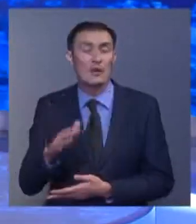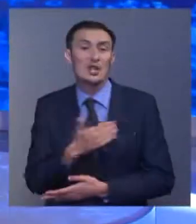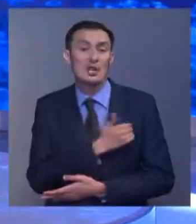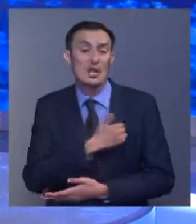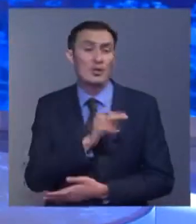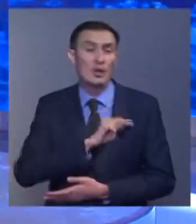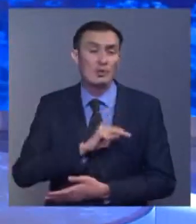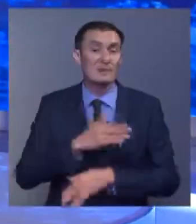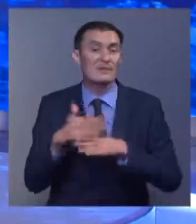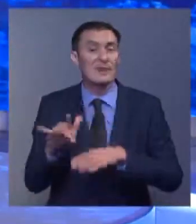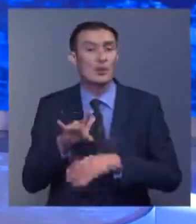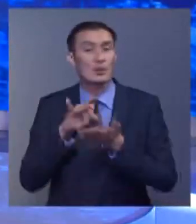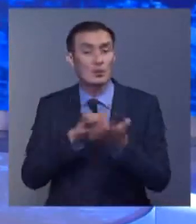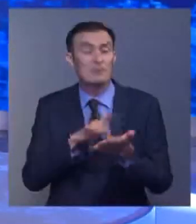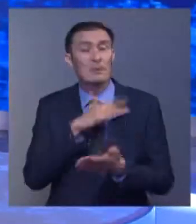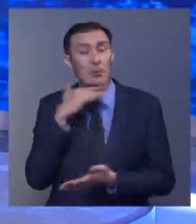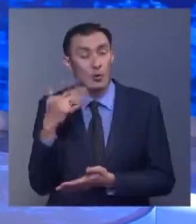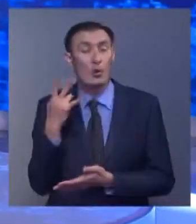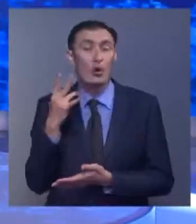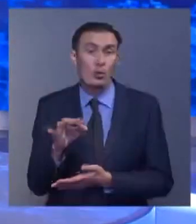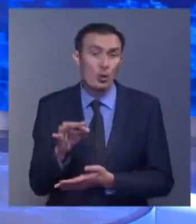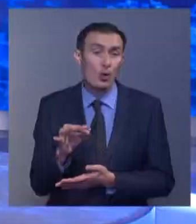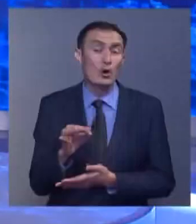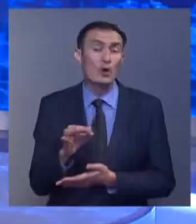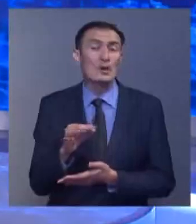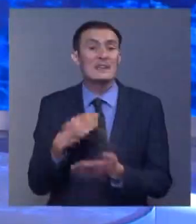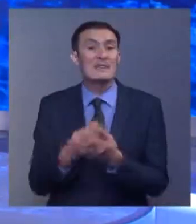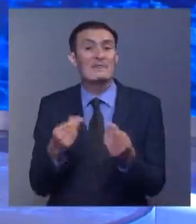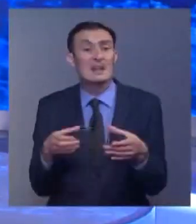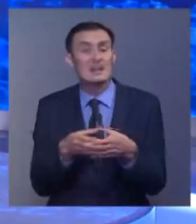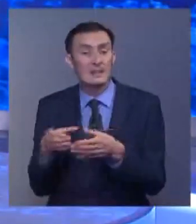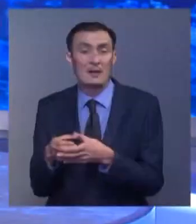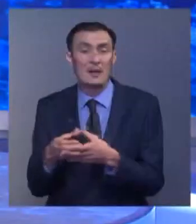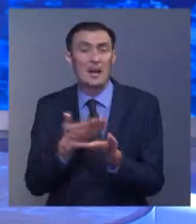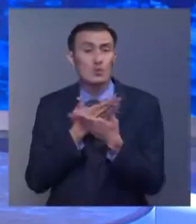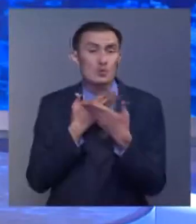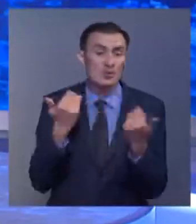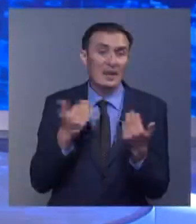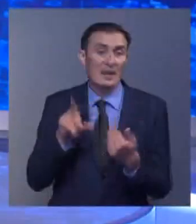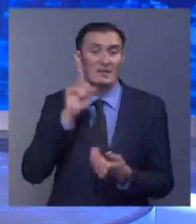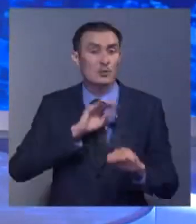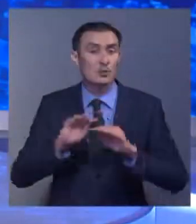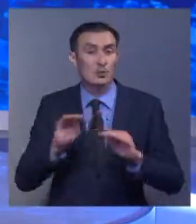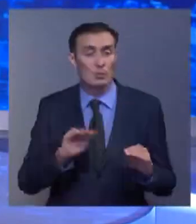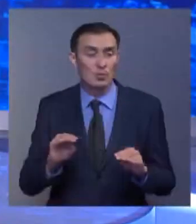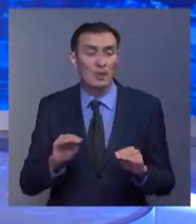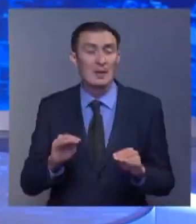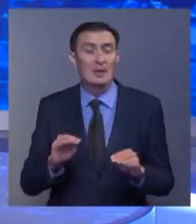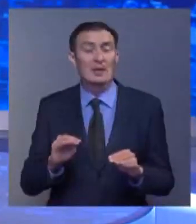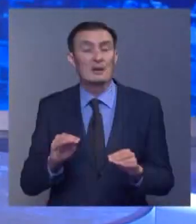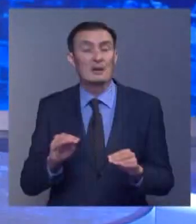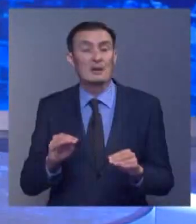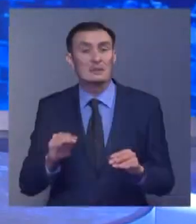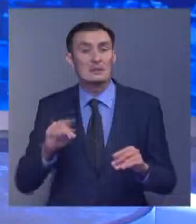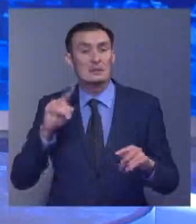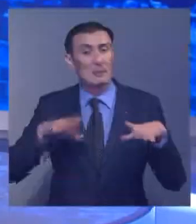Желающих работать в сфере туризма немало, но потенциальных инвесторов отсутствие инфраструктуры отпугивает. Артем